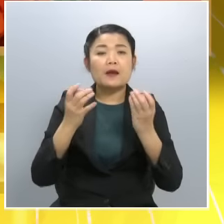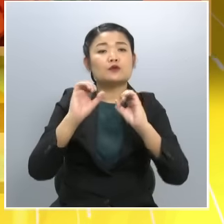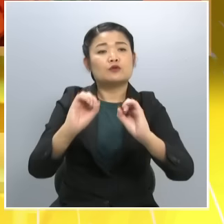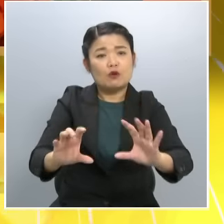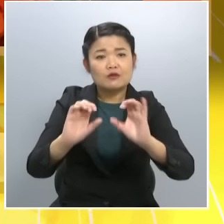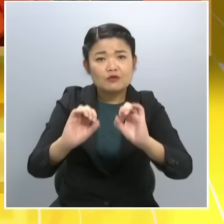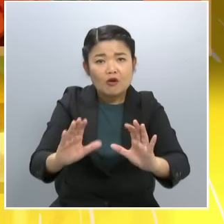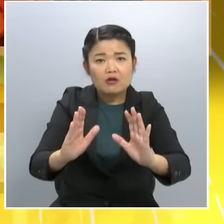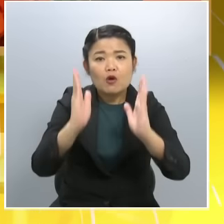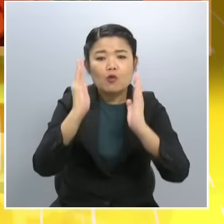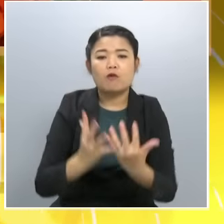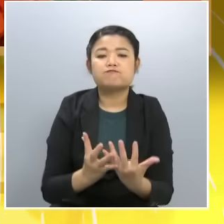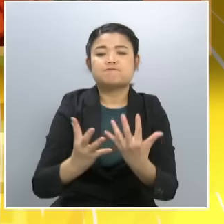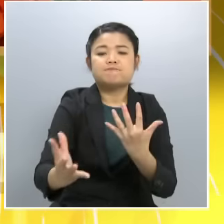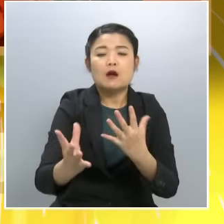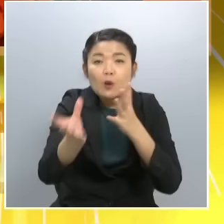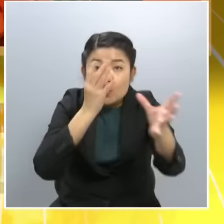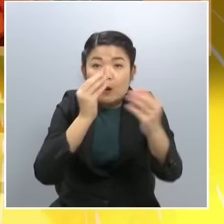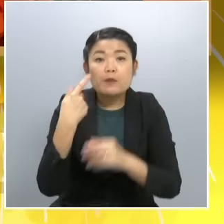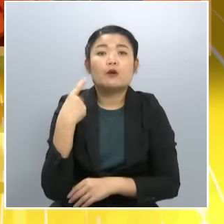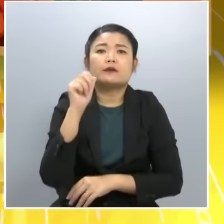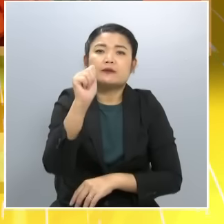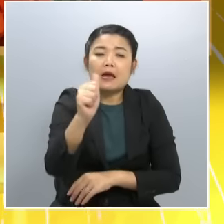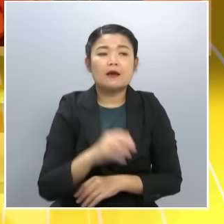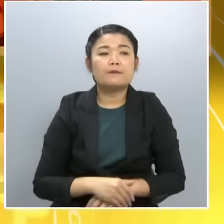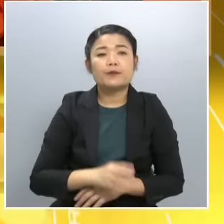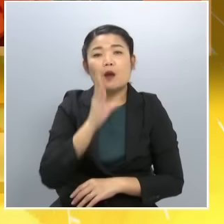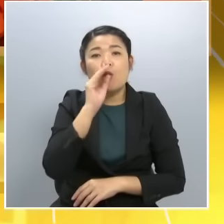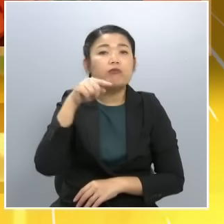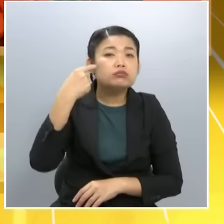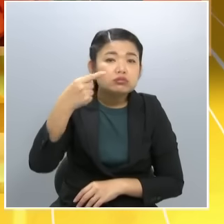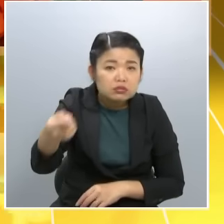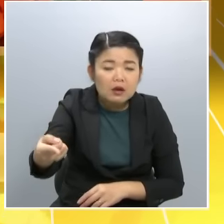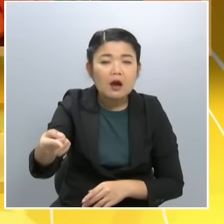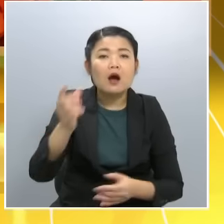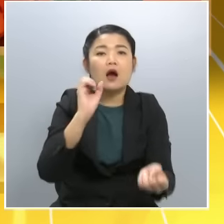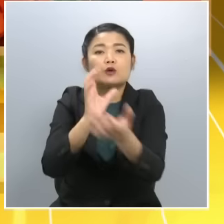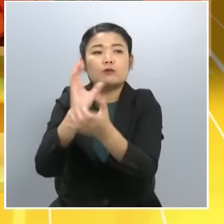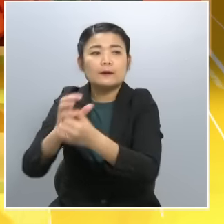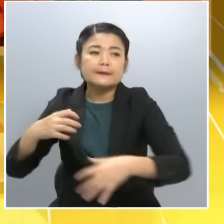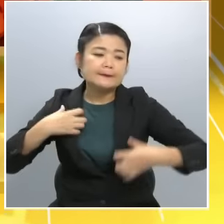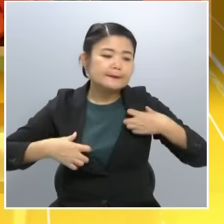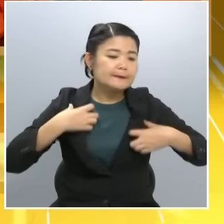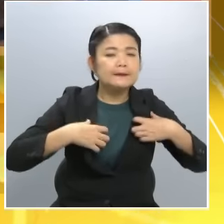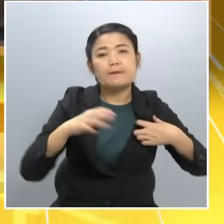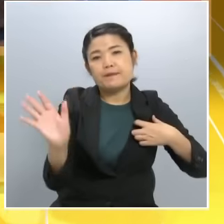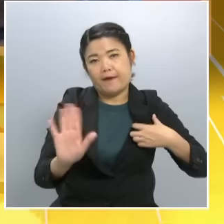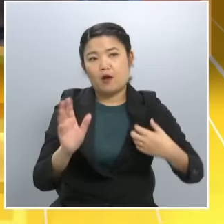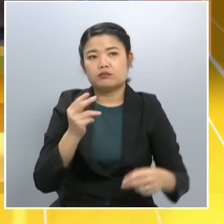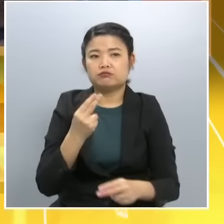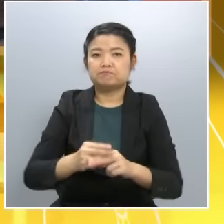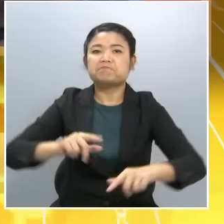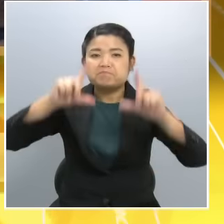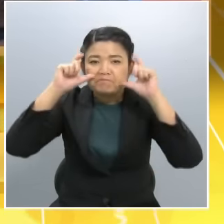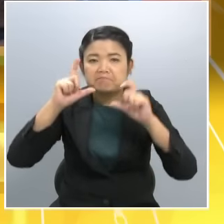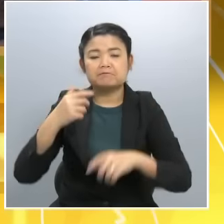ได้ประโยชน์จากคุณมากมายมหาศาลไม่ใช่คุณพูดอะไรออกมาแล้วทำให้คนเดือดร้อนไปทั่วอย่างนี้มันเสียหายมั้ยเสียหาย